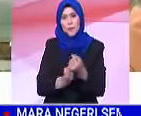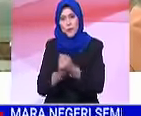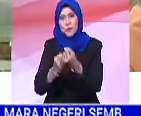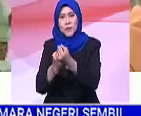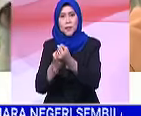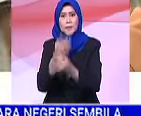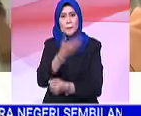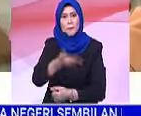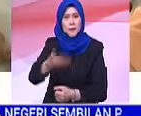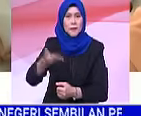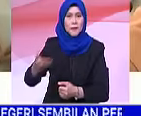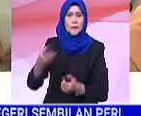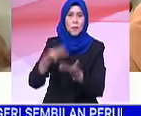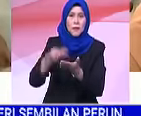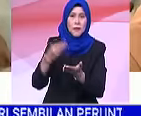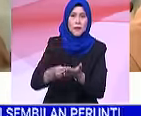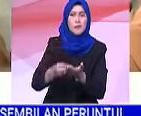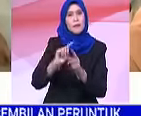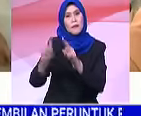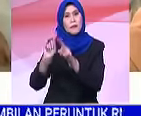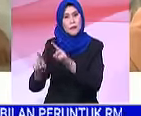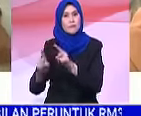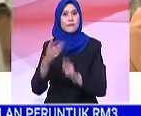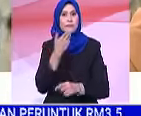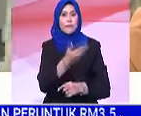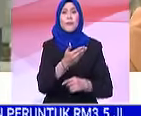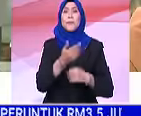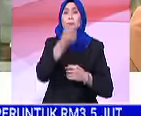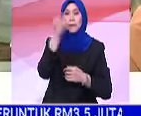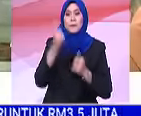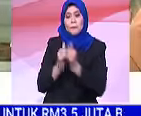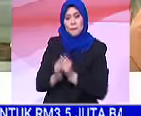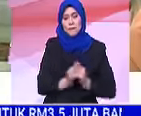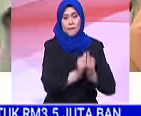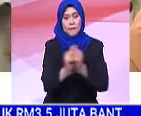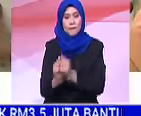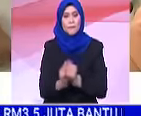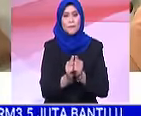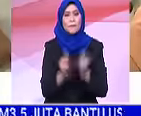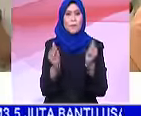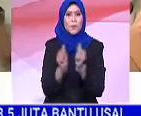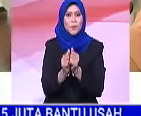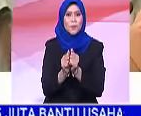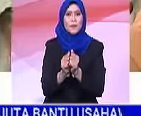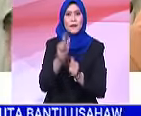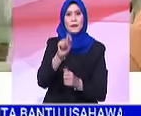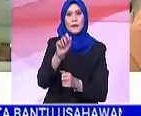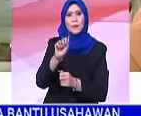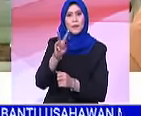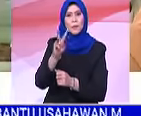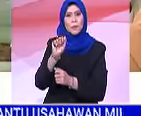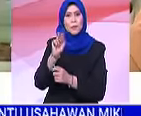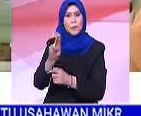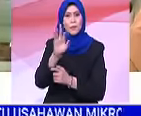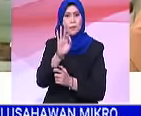sumbangan berbentuk barangan, wang tunai dan sebagainya untuk bersama-sama dengan kru Tawau FM dalam